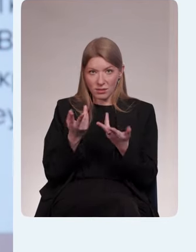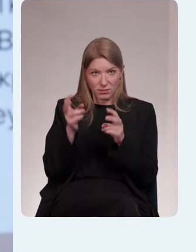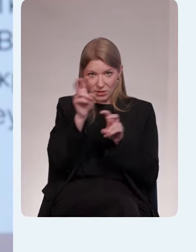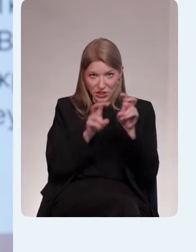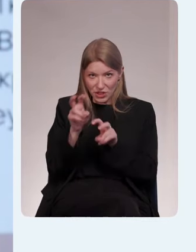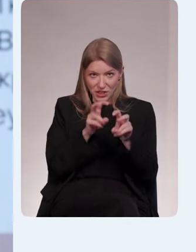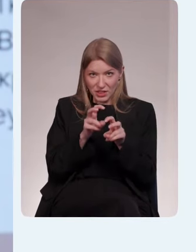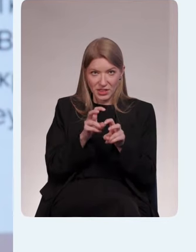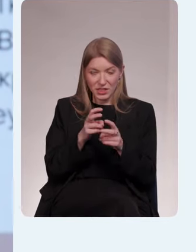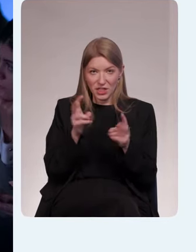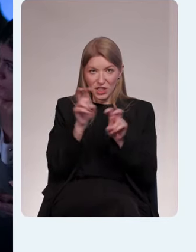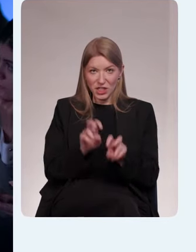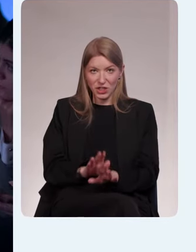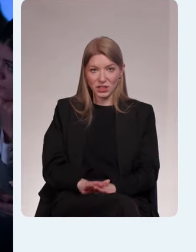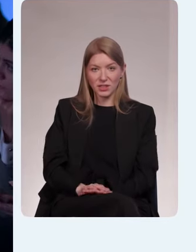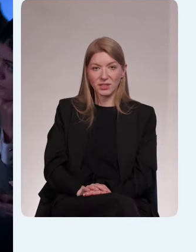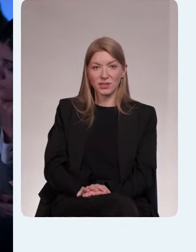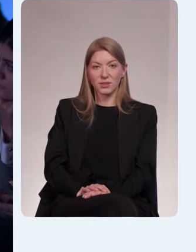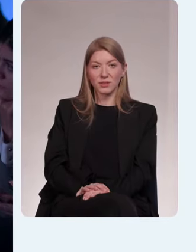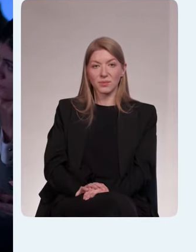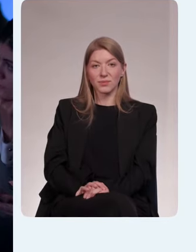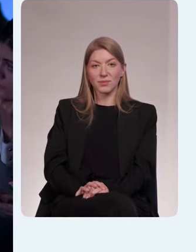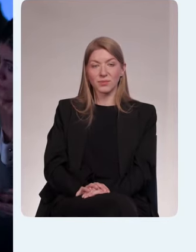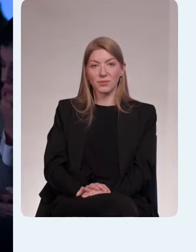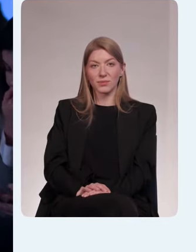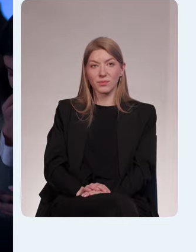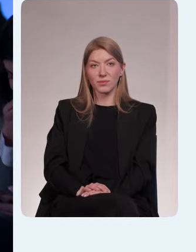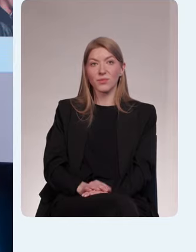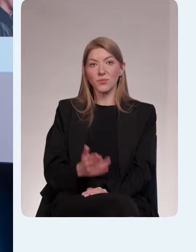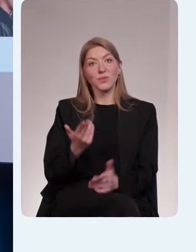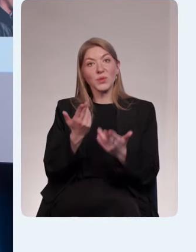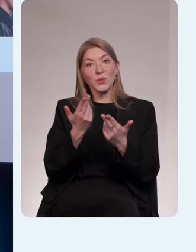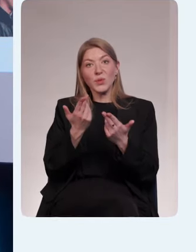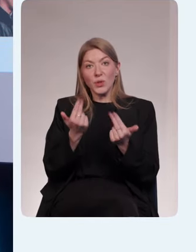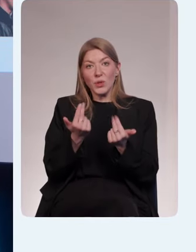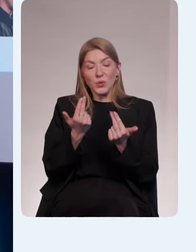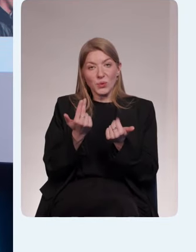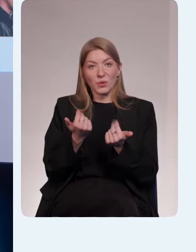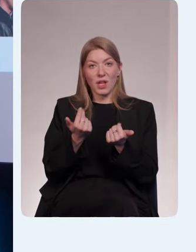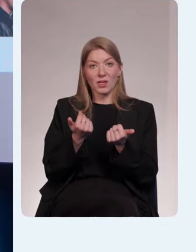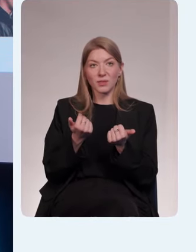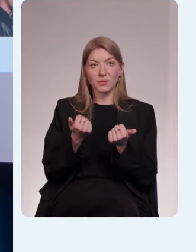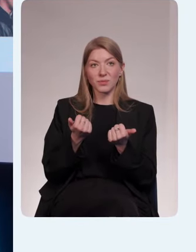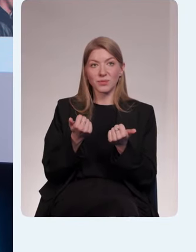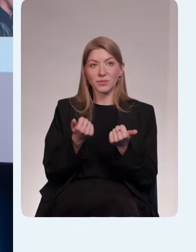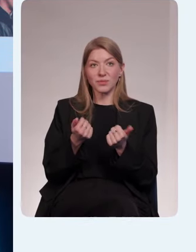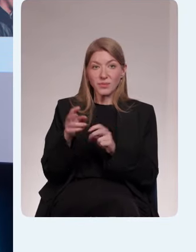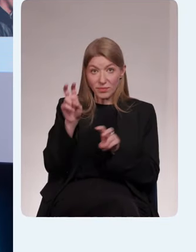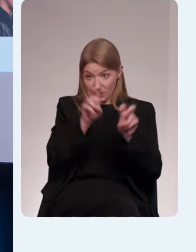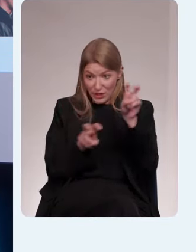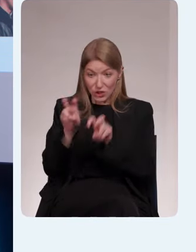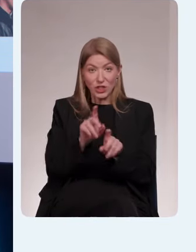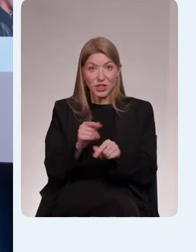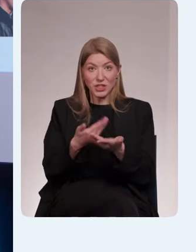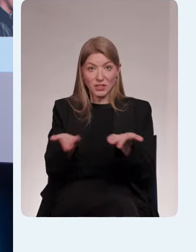А я думаю, ну да, не нюхаете. Вы вынюхиваете. Вы в 4